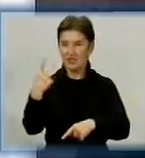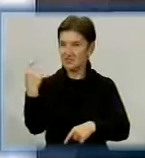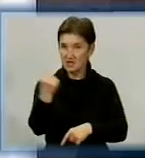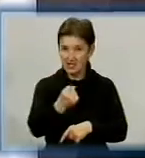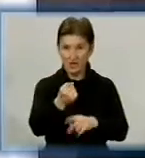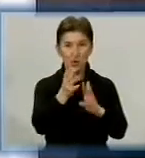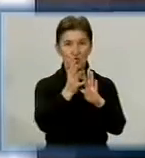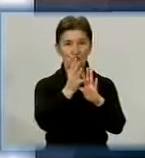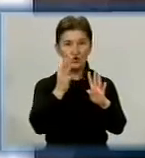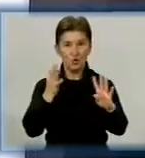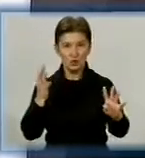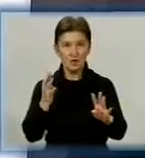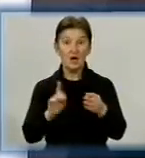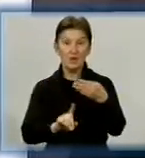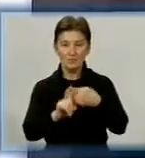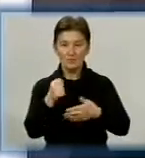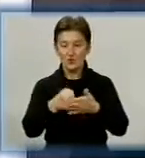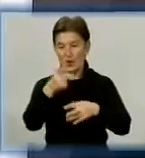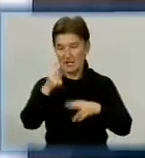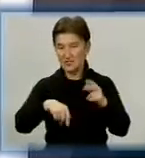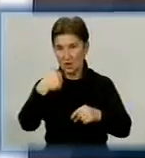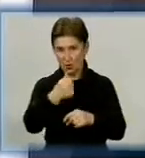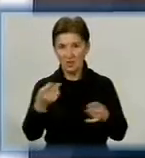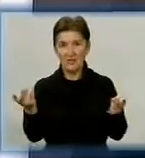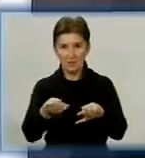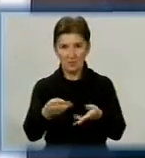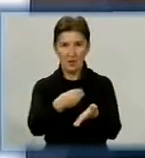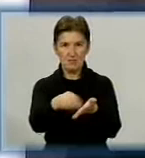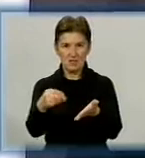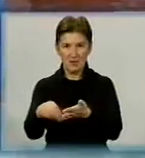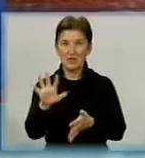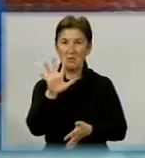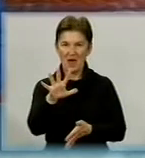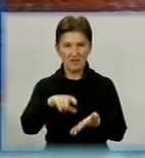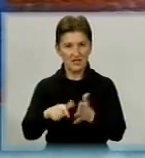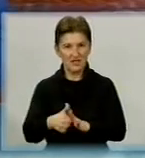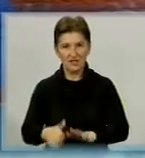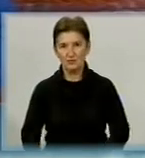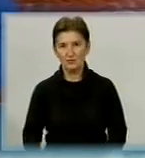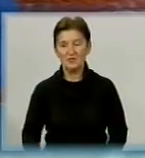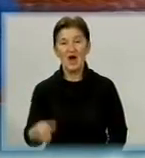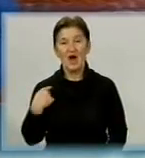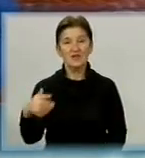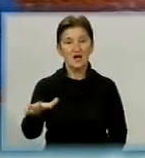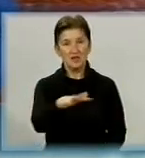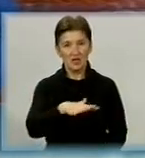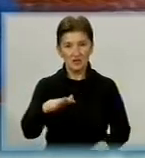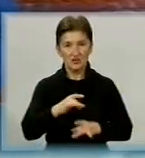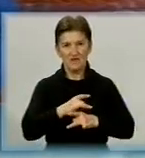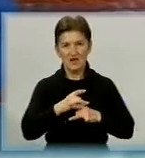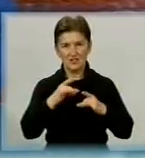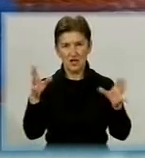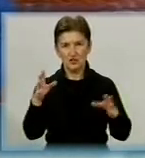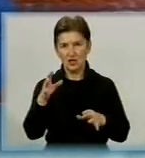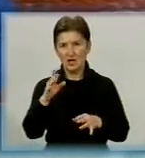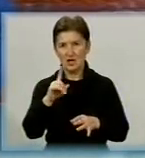черга запрацює. До кінця року ми повинні придбати ці 5 квартир. На Кіровоградщині відзначили річницю